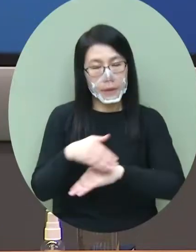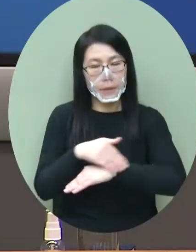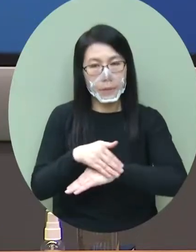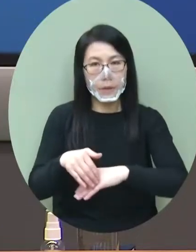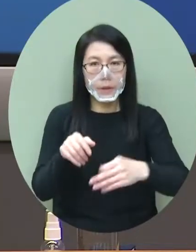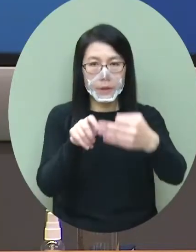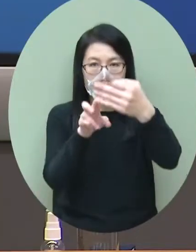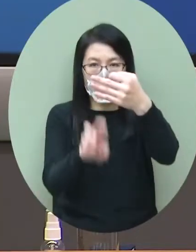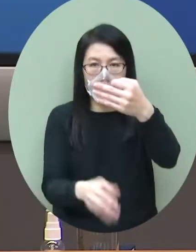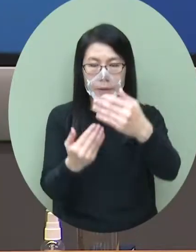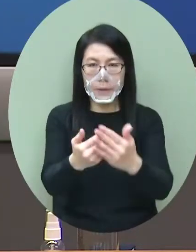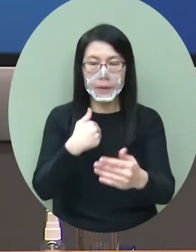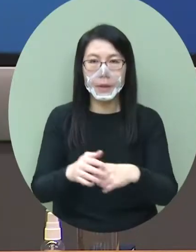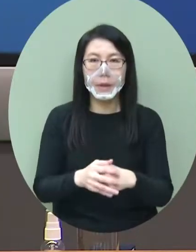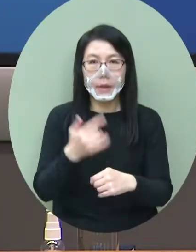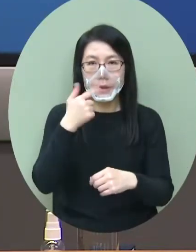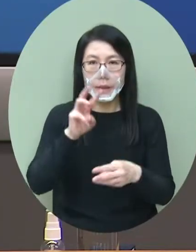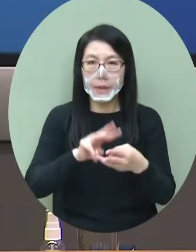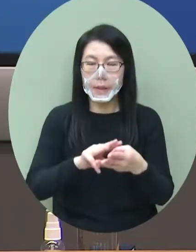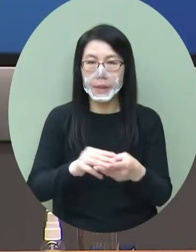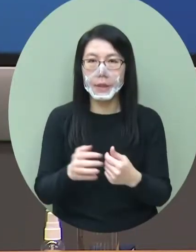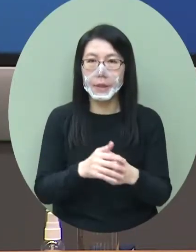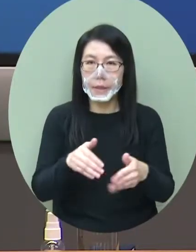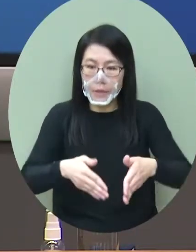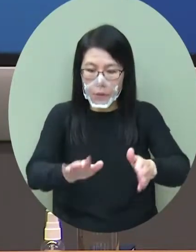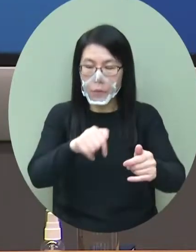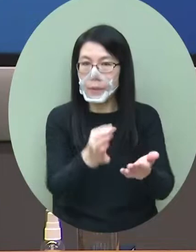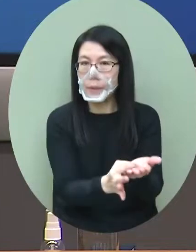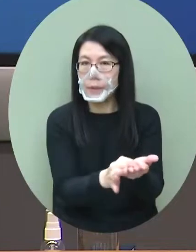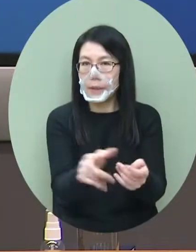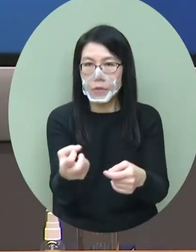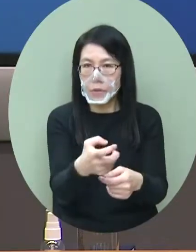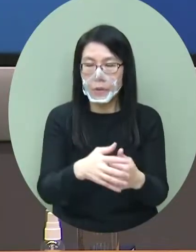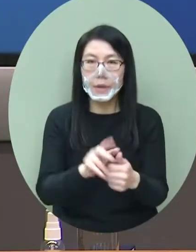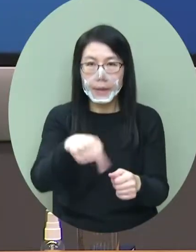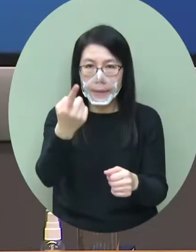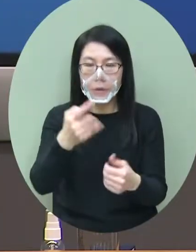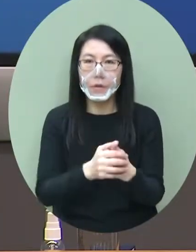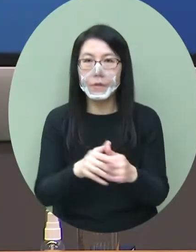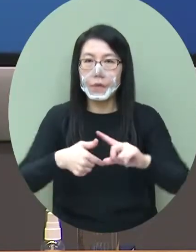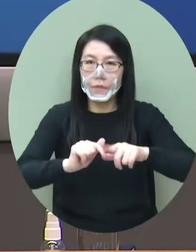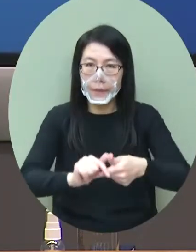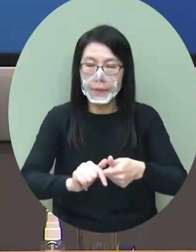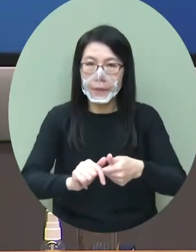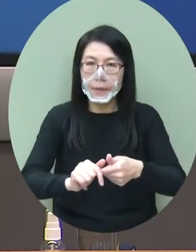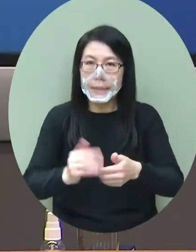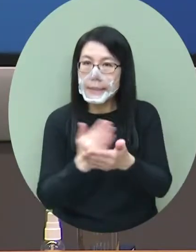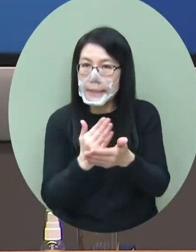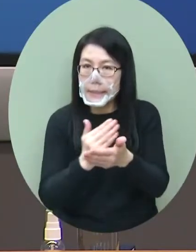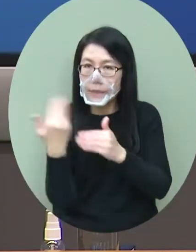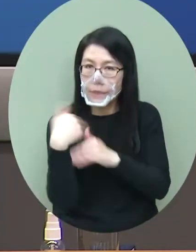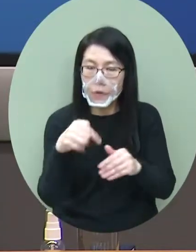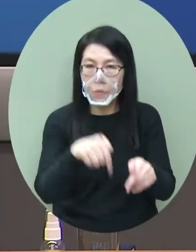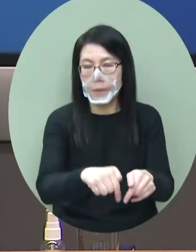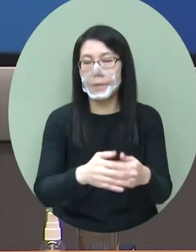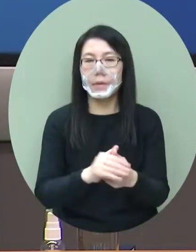外呢，我们也计划在3月底之前，在新田锦博路的用地进行另一种模式的接驳